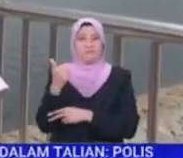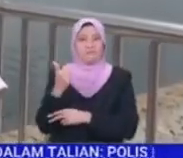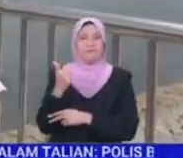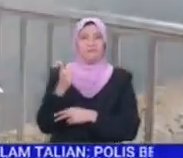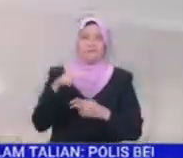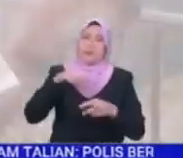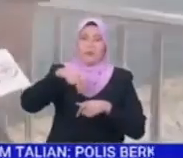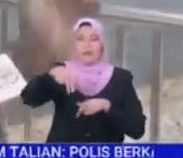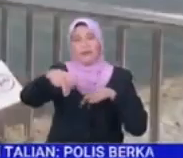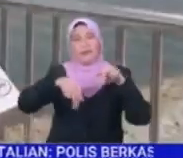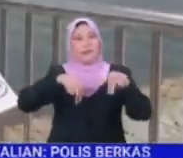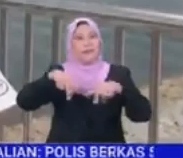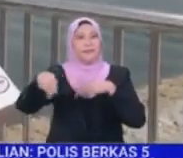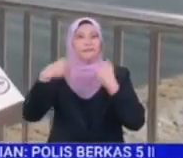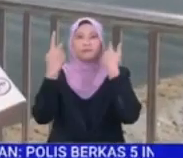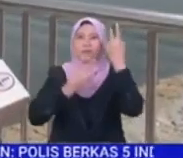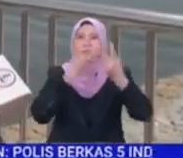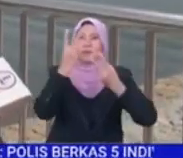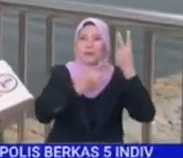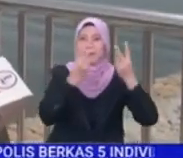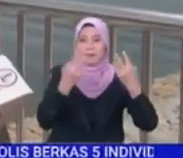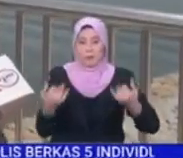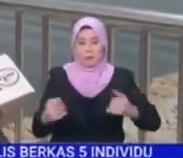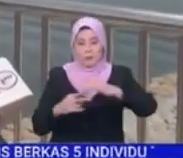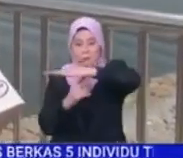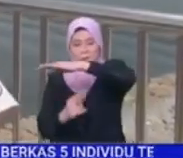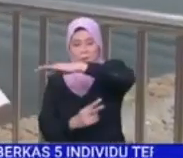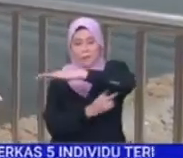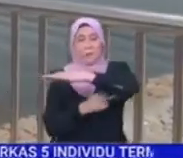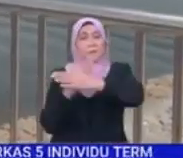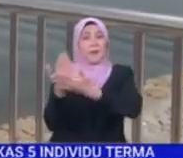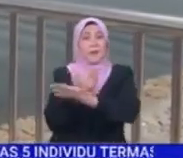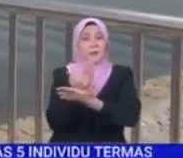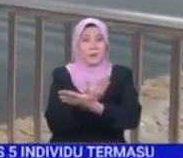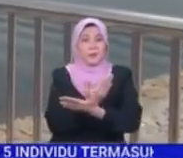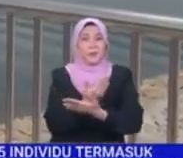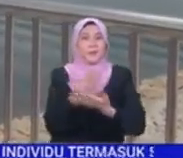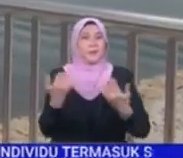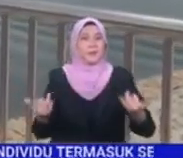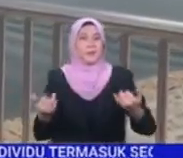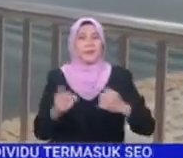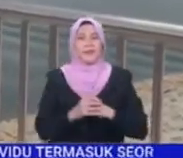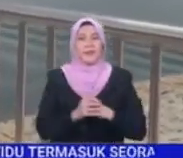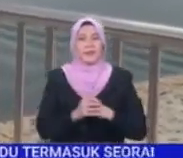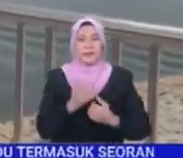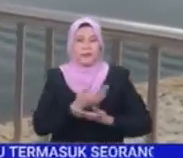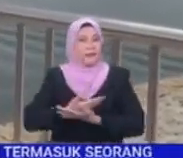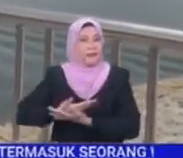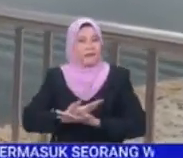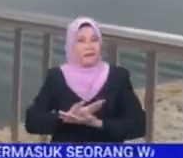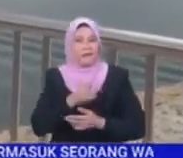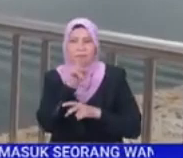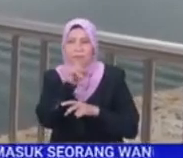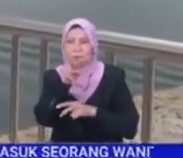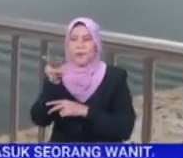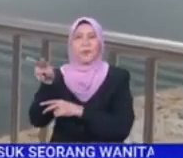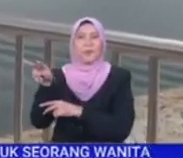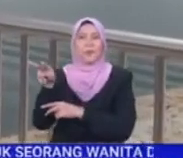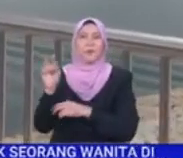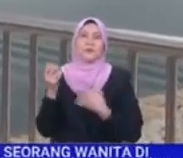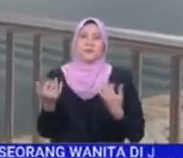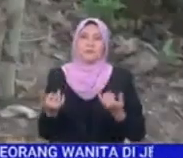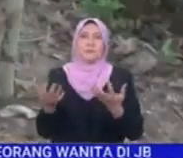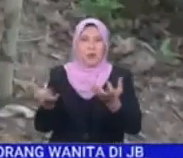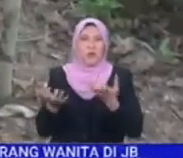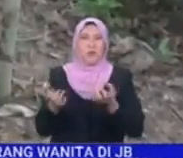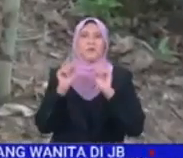semua jalan-jalan jabatan pun jabatan barual sekarang bila jaatan anakak dia tengok Jadi sibuklah